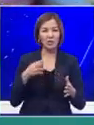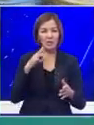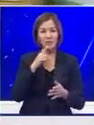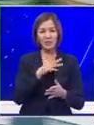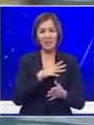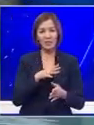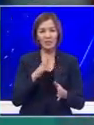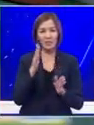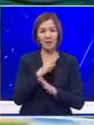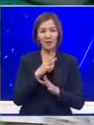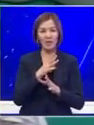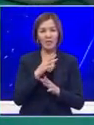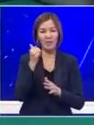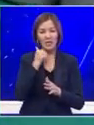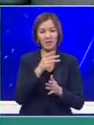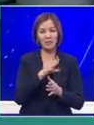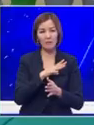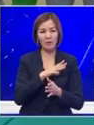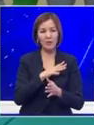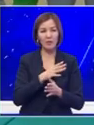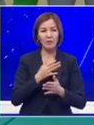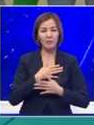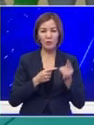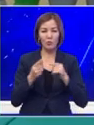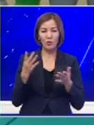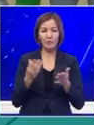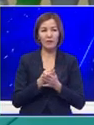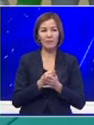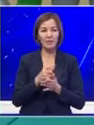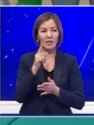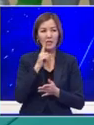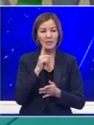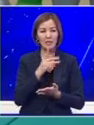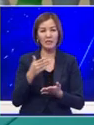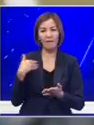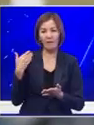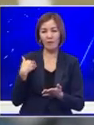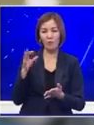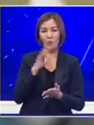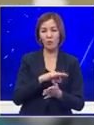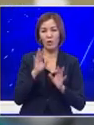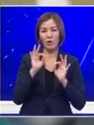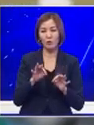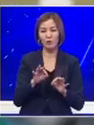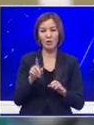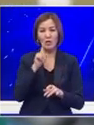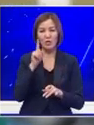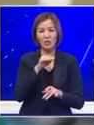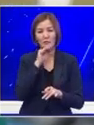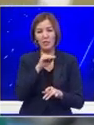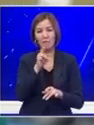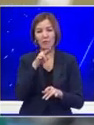ортаны тоздырып жібереді. Орнына өзіміздің ғалымдар ойлап тапқан отандық өнімдерді қолданған абзал дейді. Отандық жас ғалым